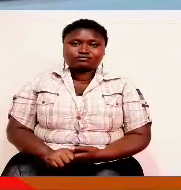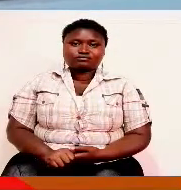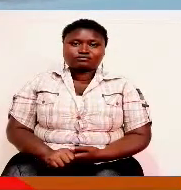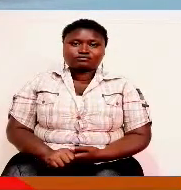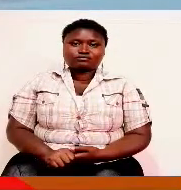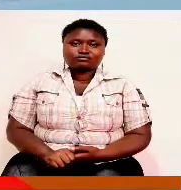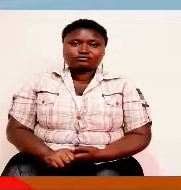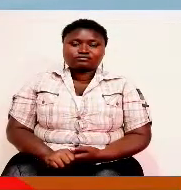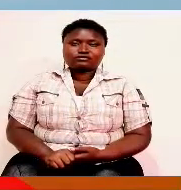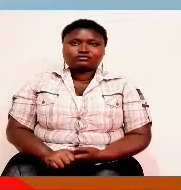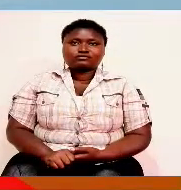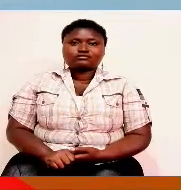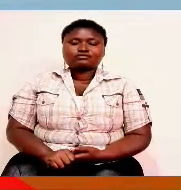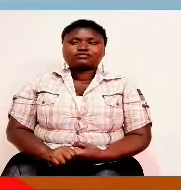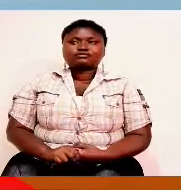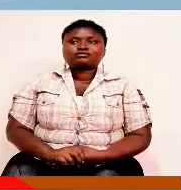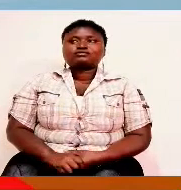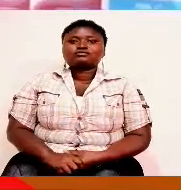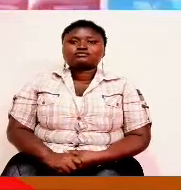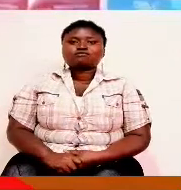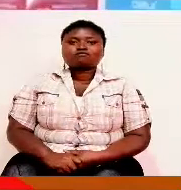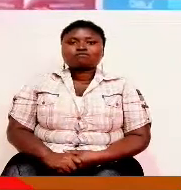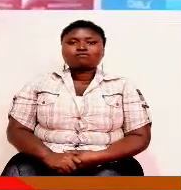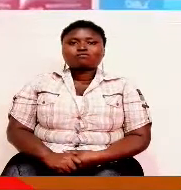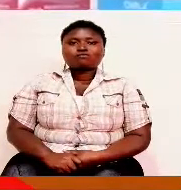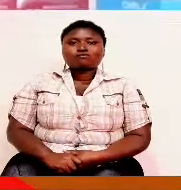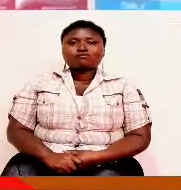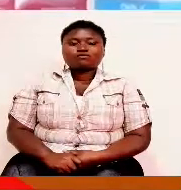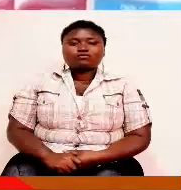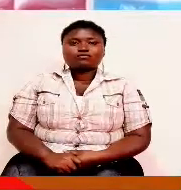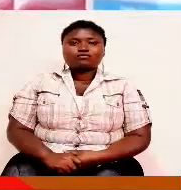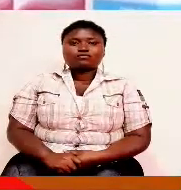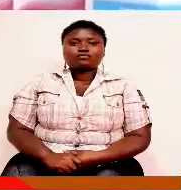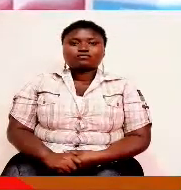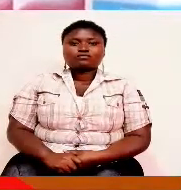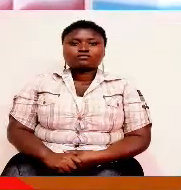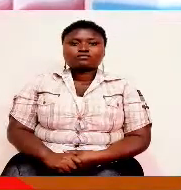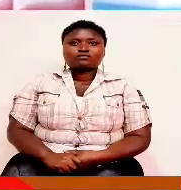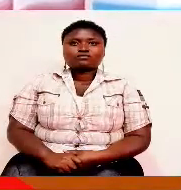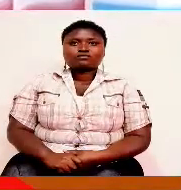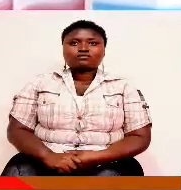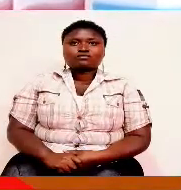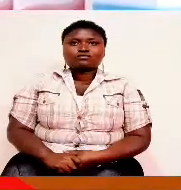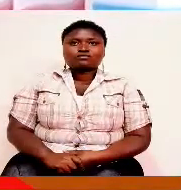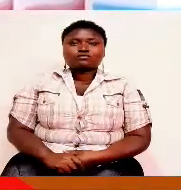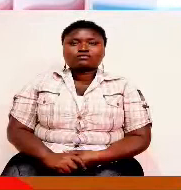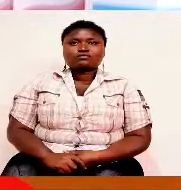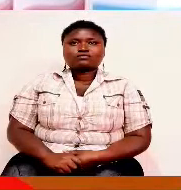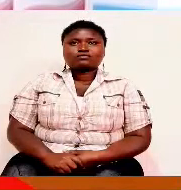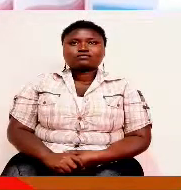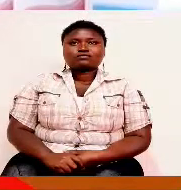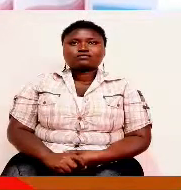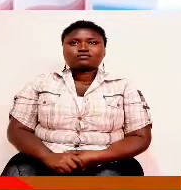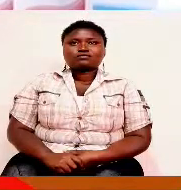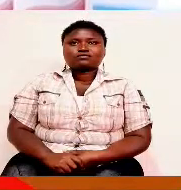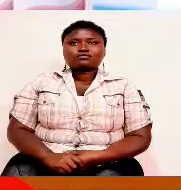muingi guteyaniria mihuhu iria iratheremio igoro rigi njanjo ya kuthahuthia maruru ma murimo wa COVID-19.